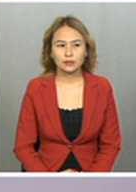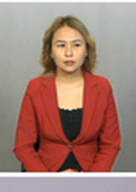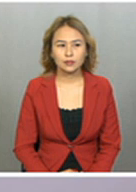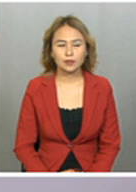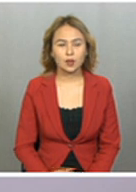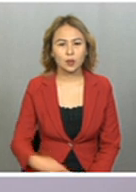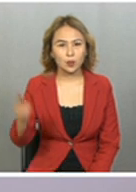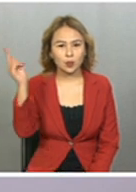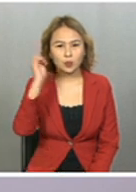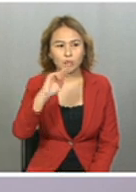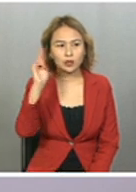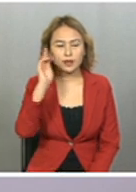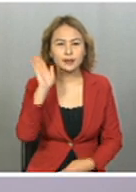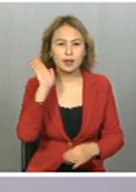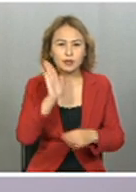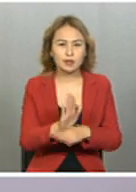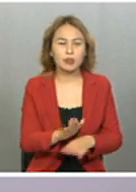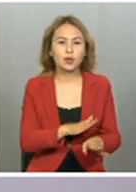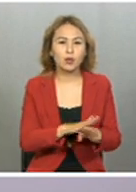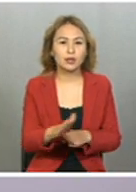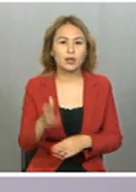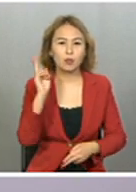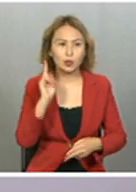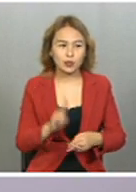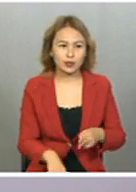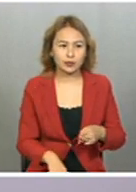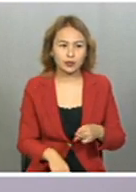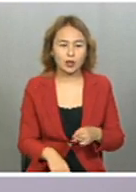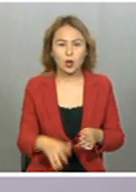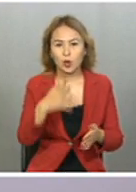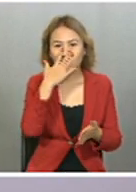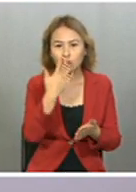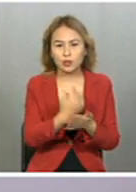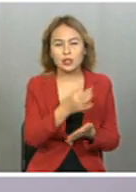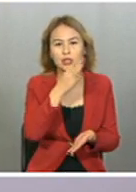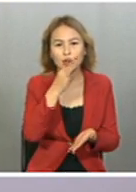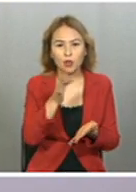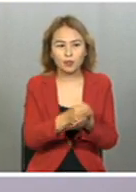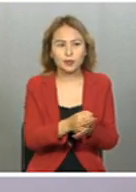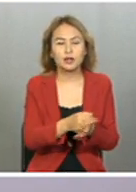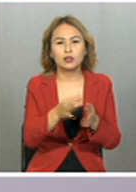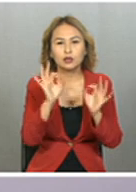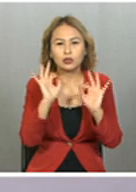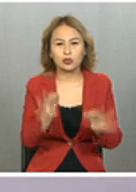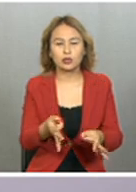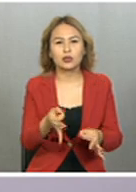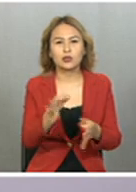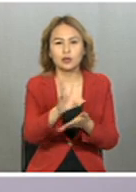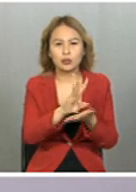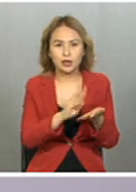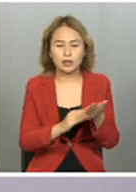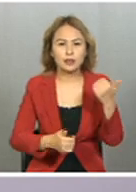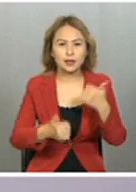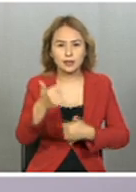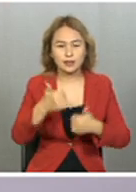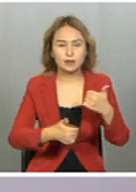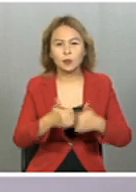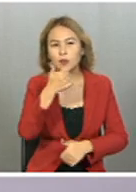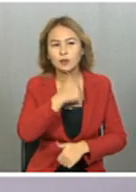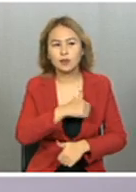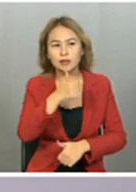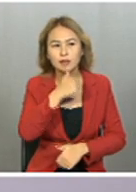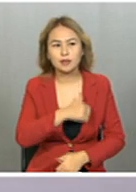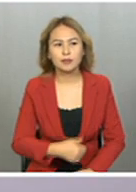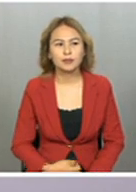Оқушылар, тапсырманы орындап болсаңыздар, өз жауаптарыңызды дұрыс нұсқасымен салыстырып көріңіздер.